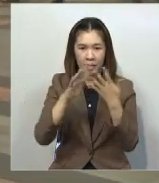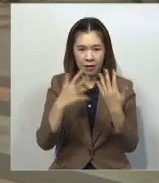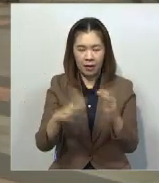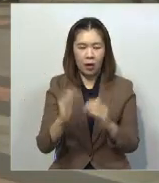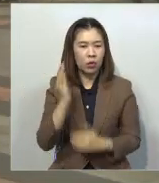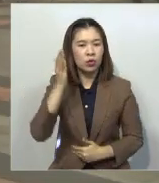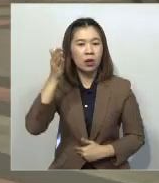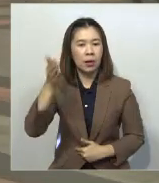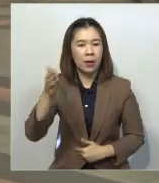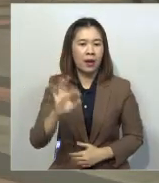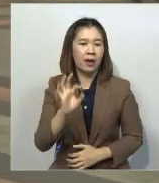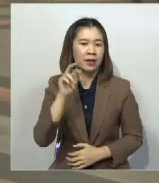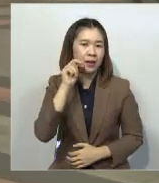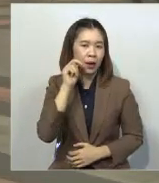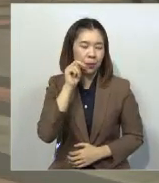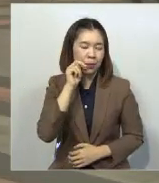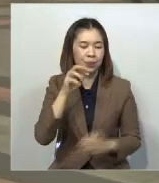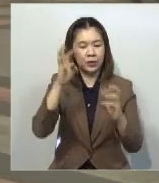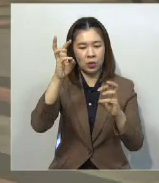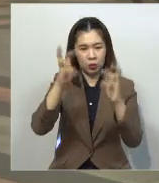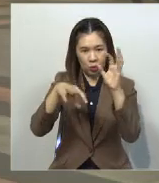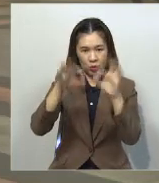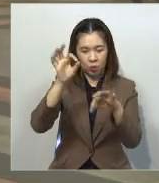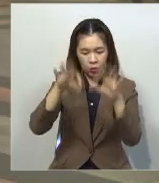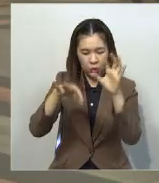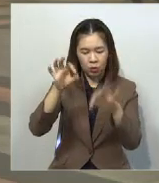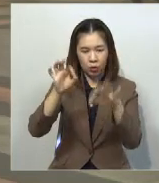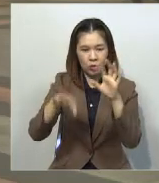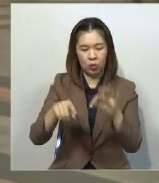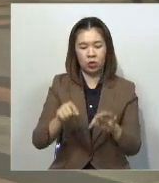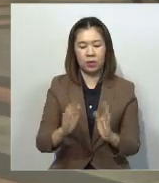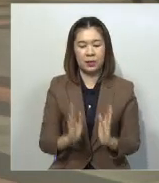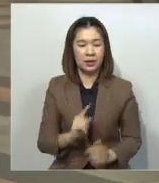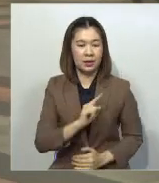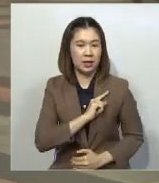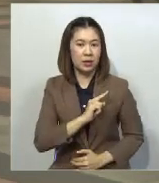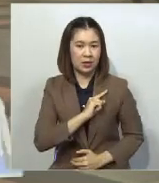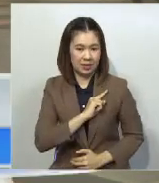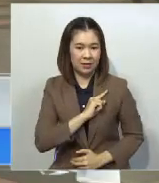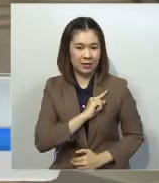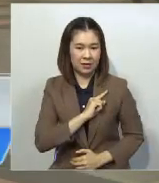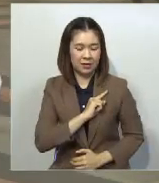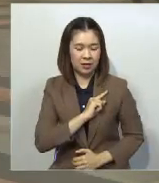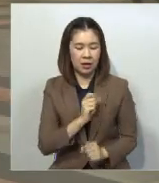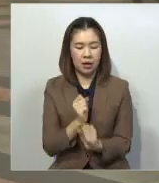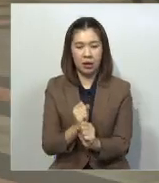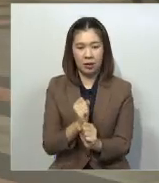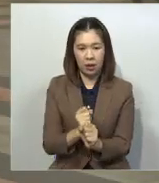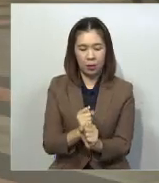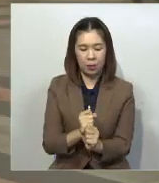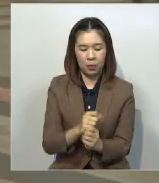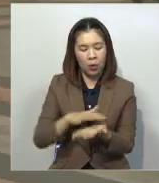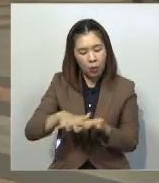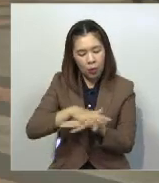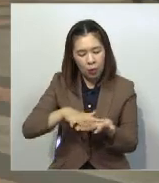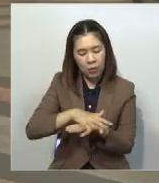จากที่หยดน้ำละอองน้ำต่างๆนั้นตกลงสู่พื้นครับก็คือจะมีเจ้าหน้าที่เทศกิจจากกรุงเทพมหานครนะครับคอยทำ